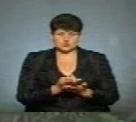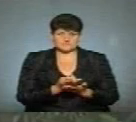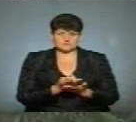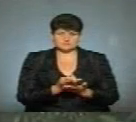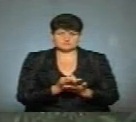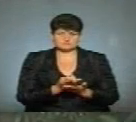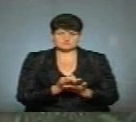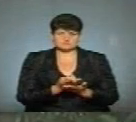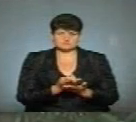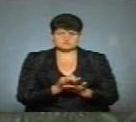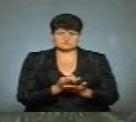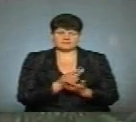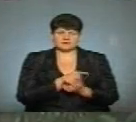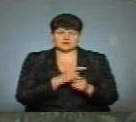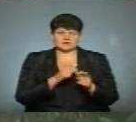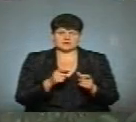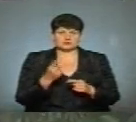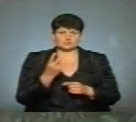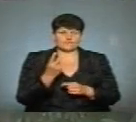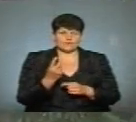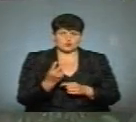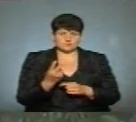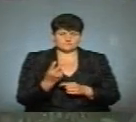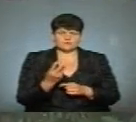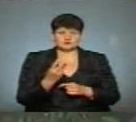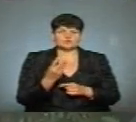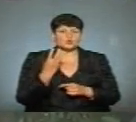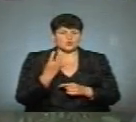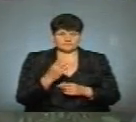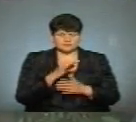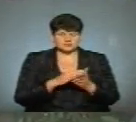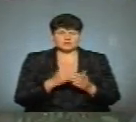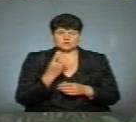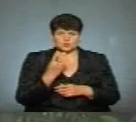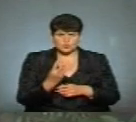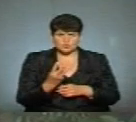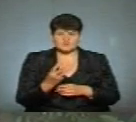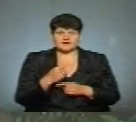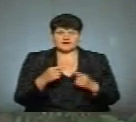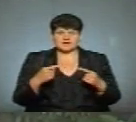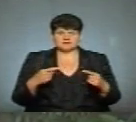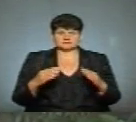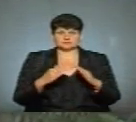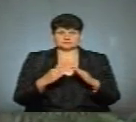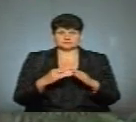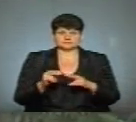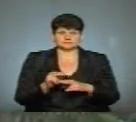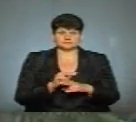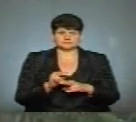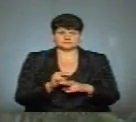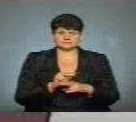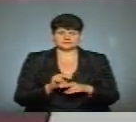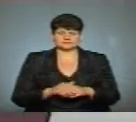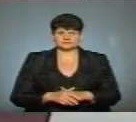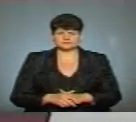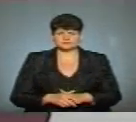в лікарняні заклади двоє, троє, вибачте, решта знаходиться на амбулаторному